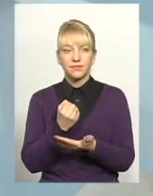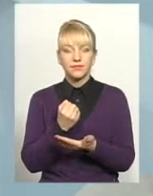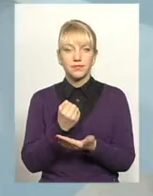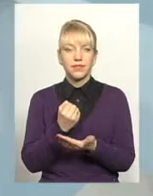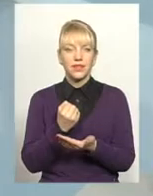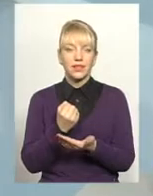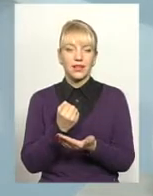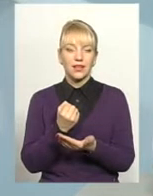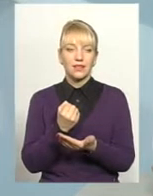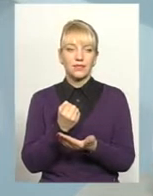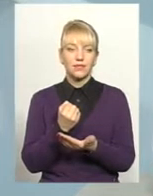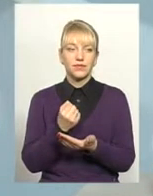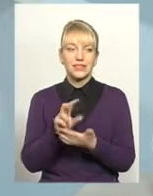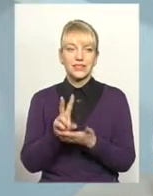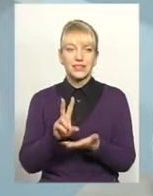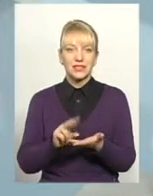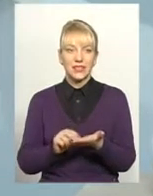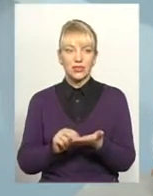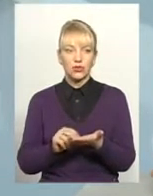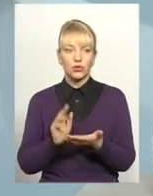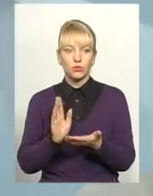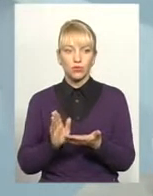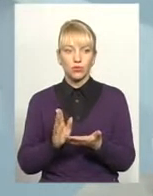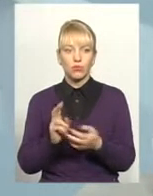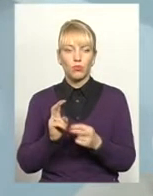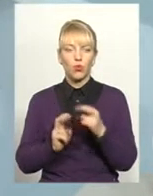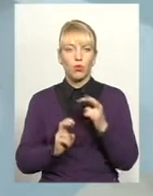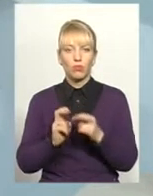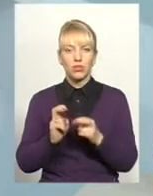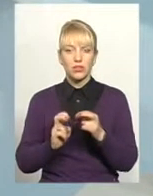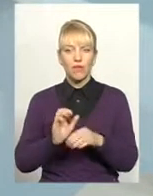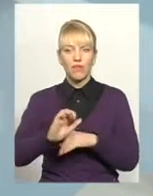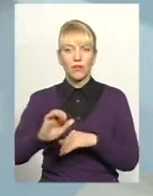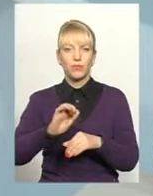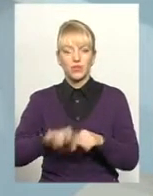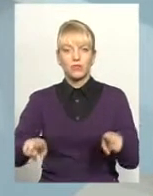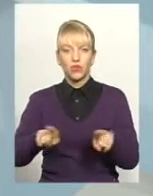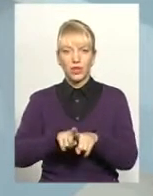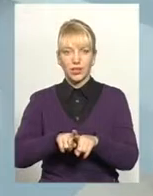зразок, то не зразок, а вже почнеться промислове виробництво таких